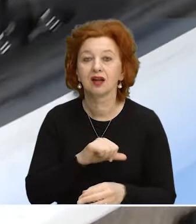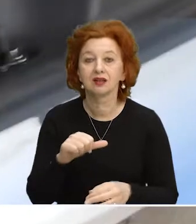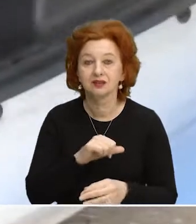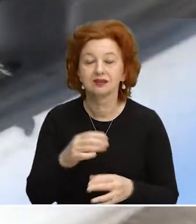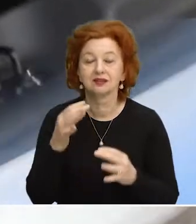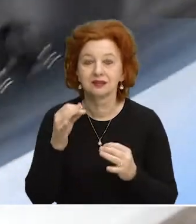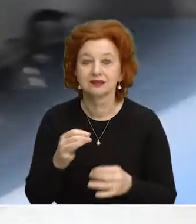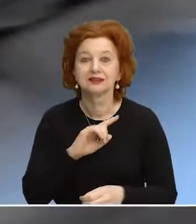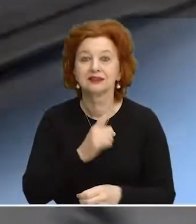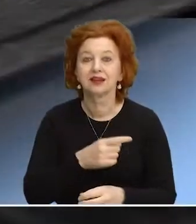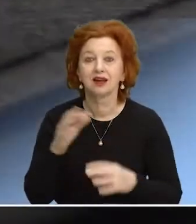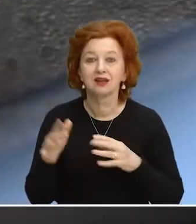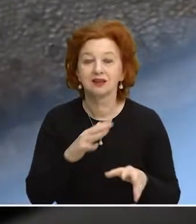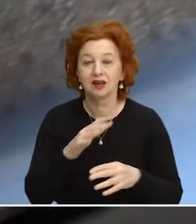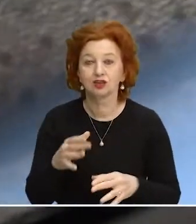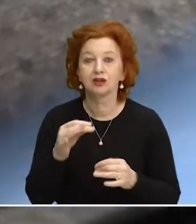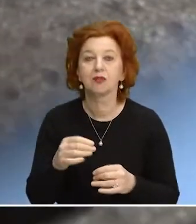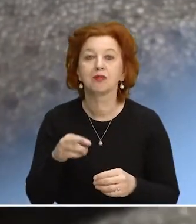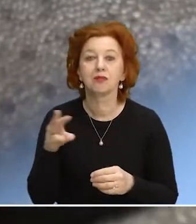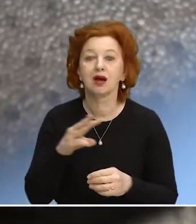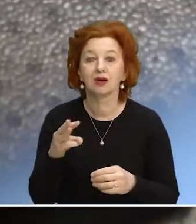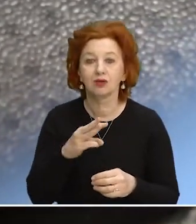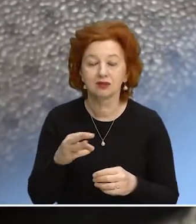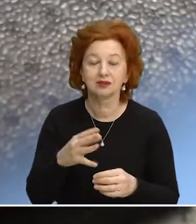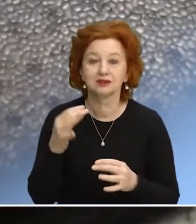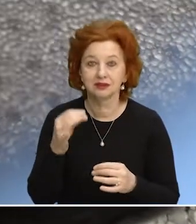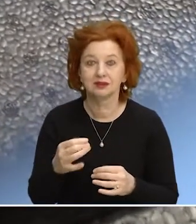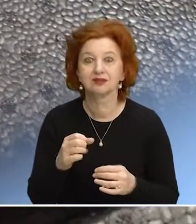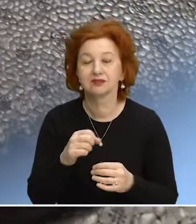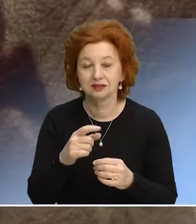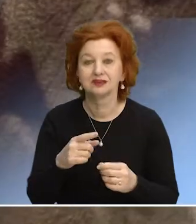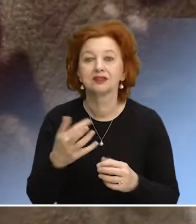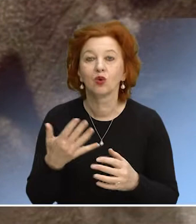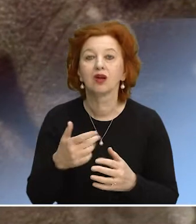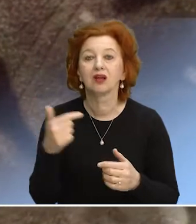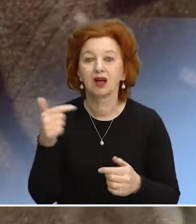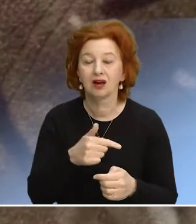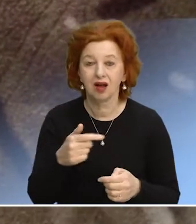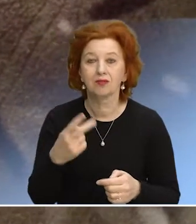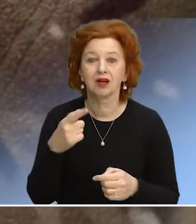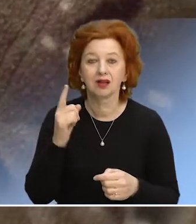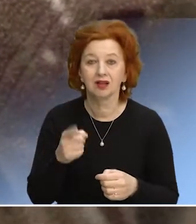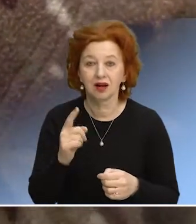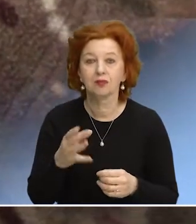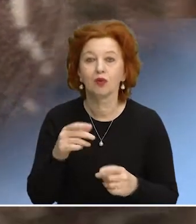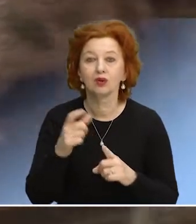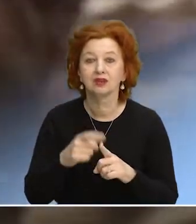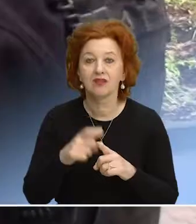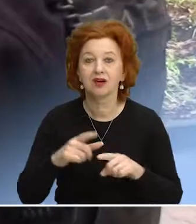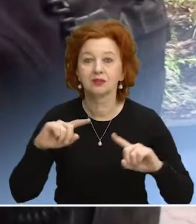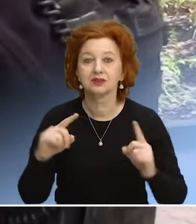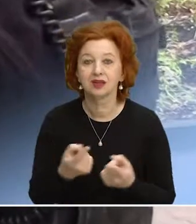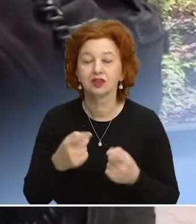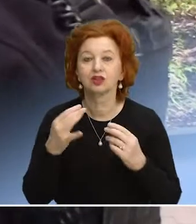наркотическим средством каннабис, иными словами, марихуана, общей массой более 800 грамм. Всего несколько сотен метров, по